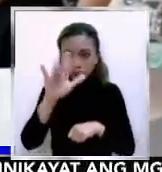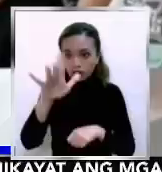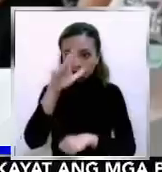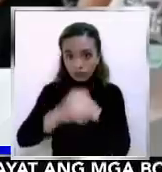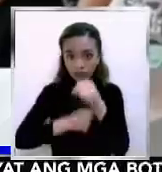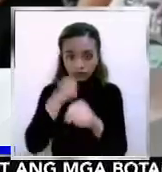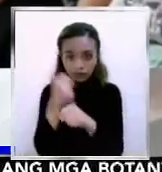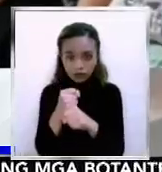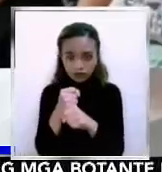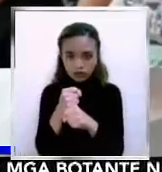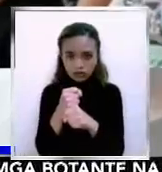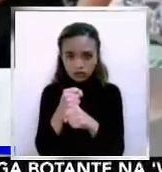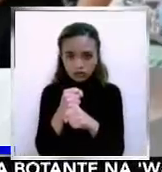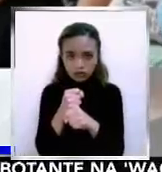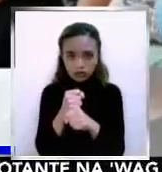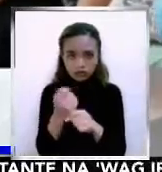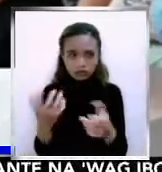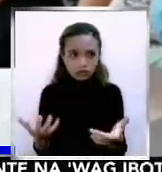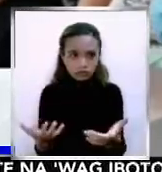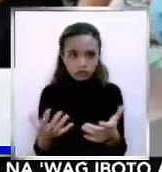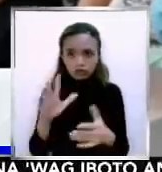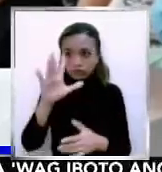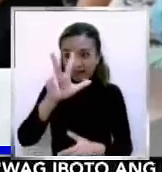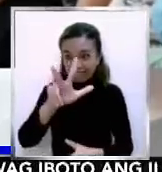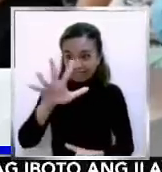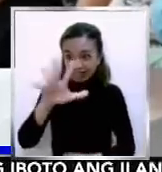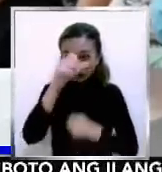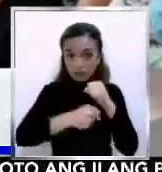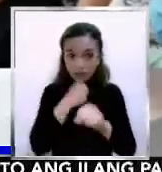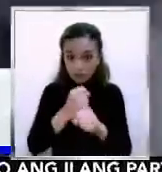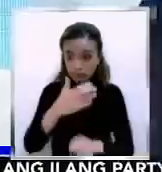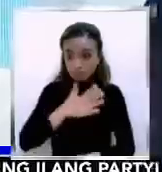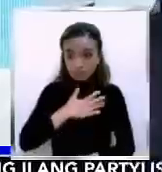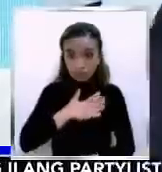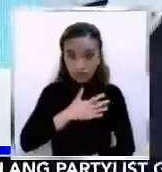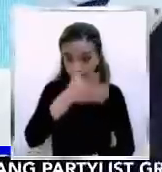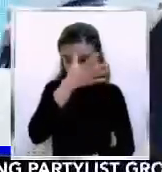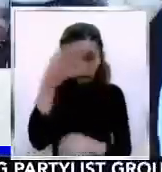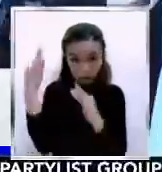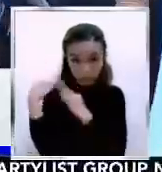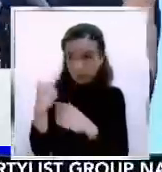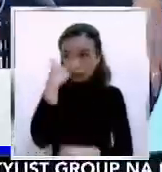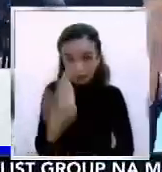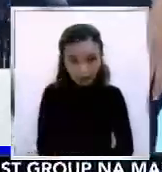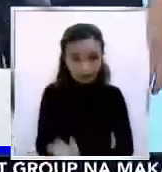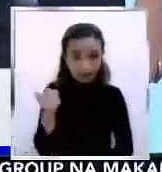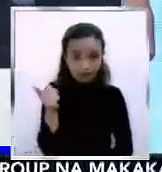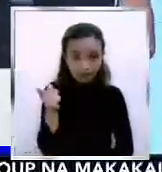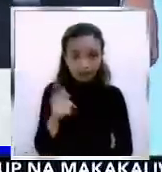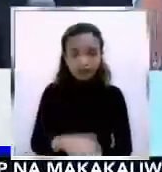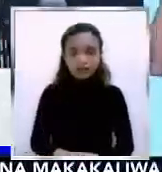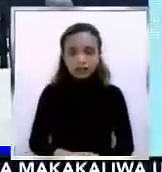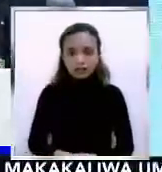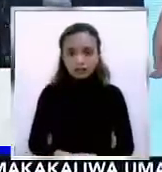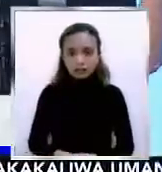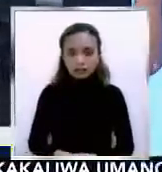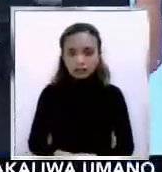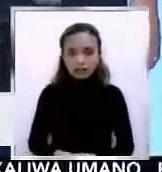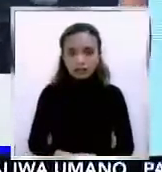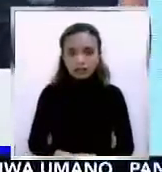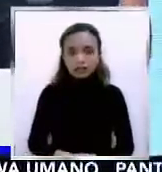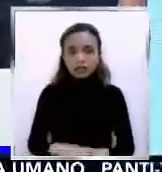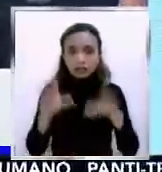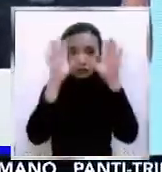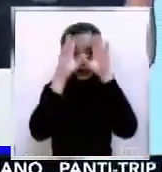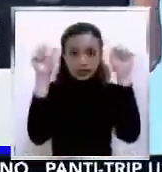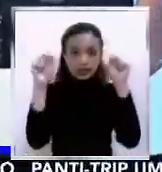ba mga gunggong yun? 35 years na tatay ko pa may kasalanan patay na. Sangayon naman si Moreno sa pagsabi ni Pangulong Duterte na